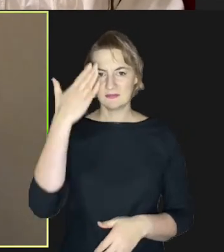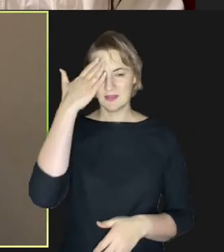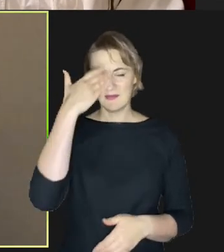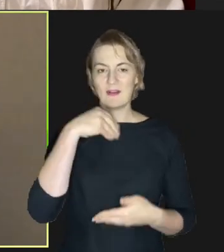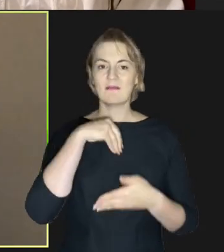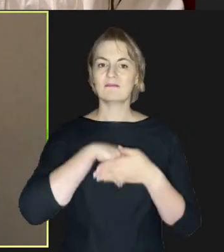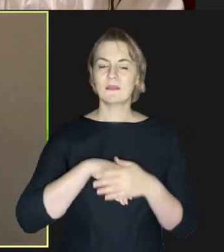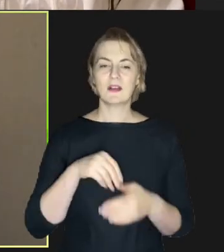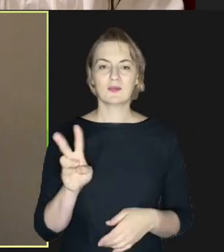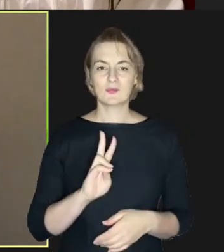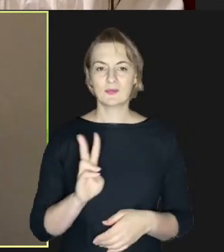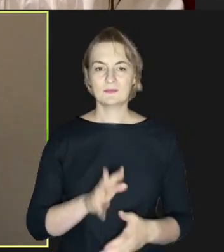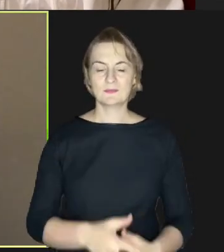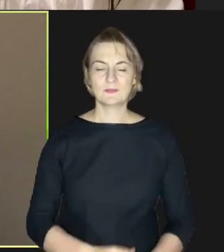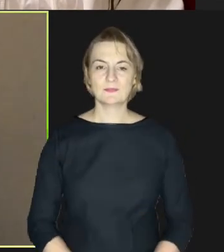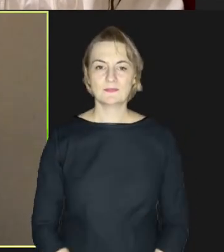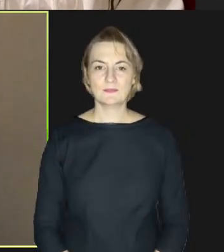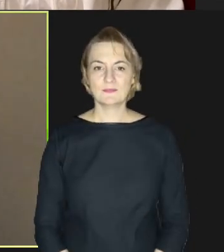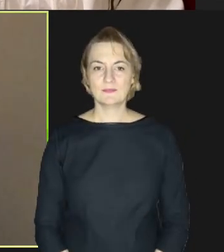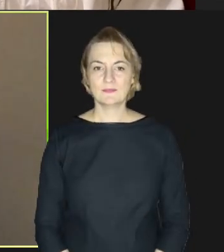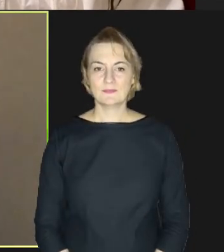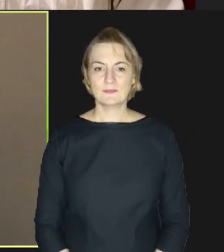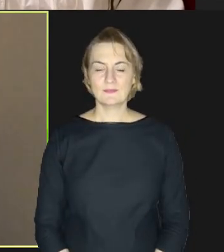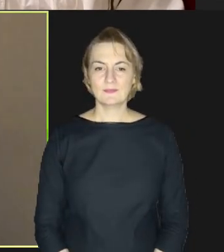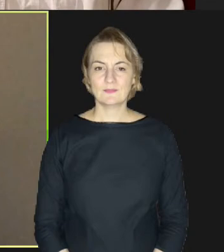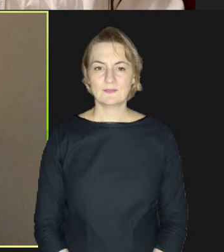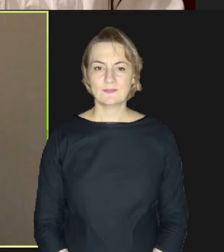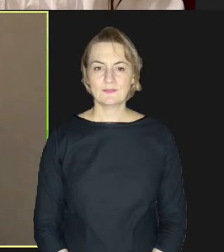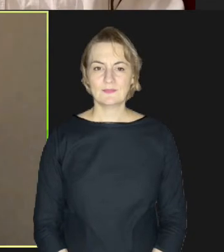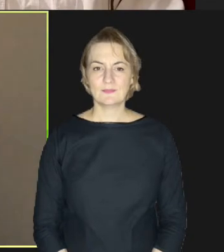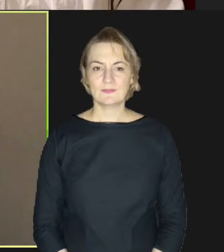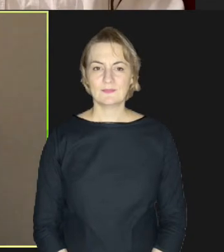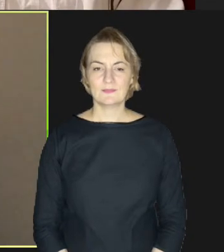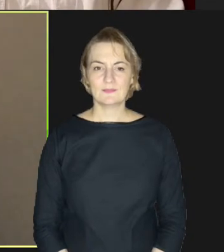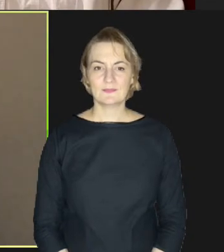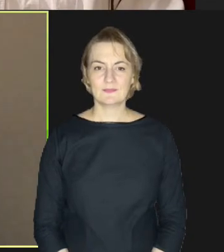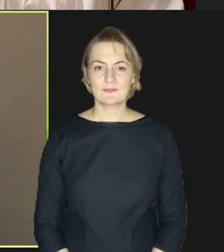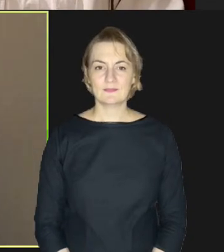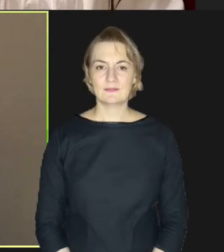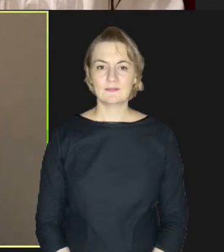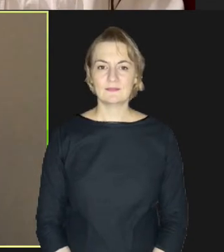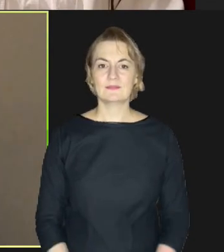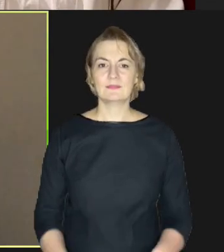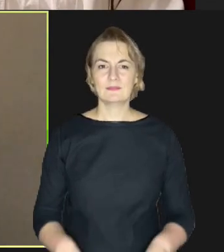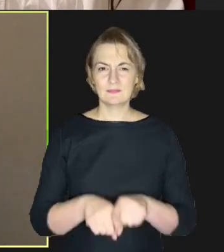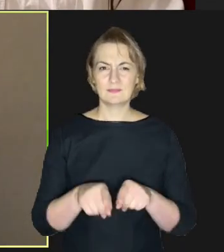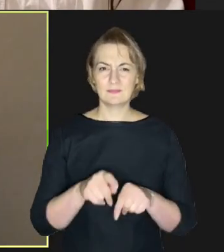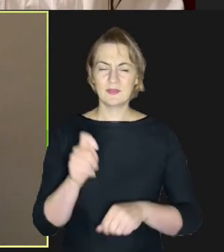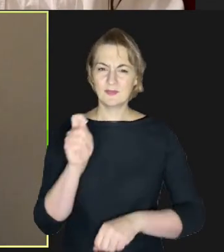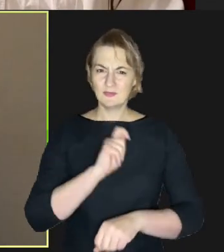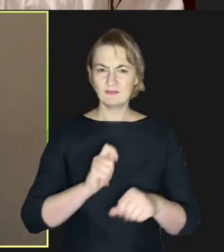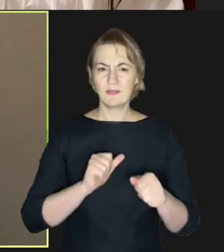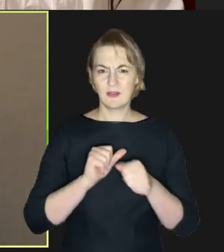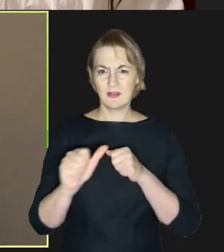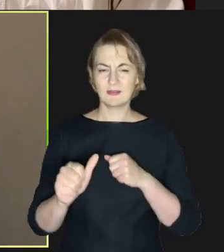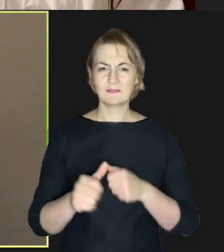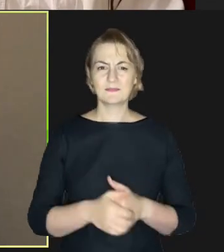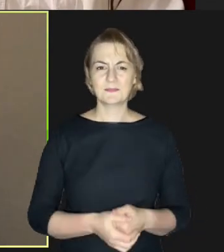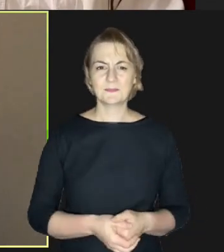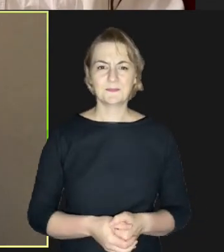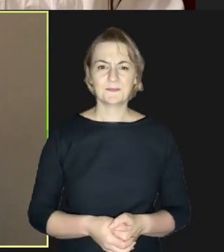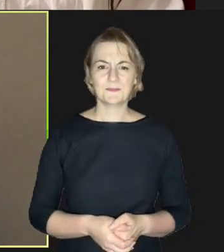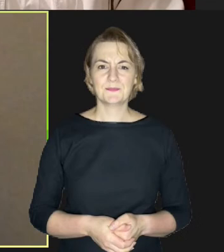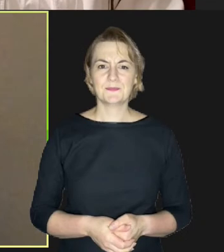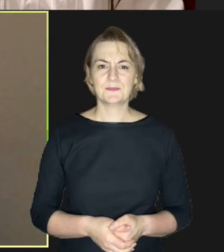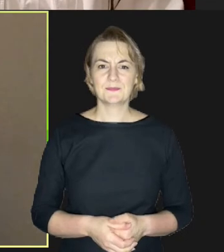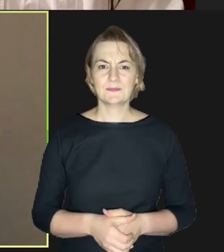Więc no i to jest też w chrześcijaństwie bardzo obecne. No już nie pamiętam, kto to powiedział, bodajże